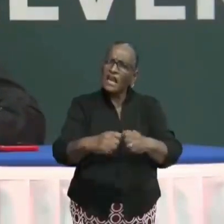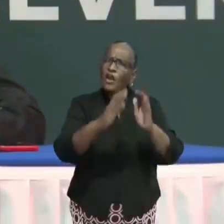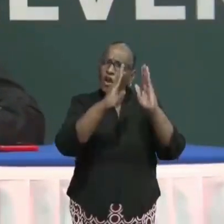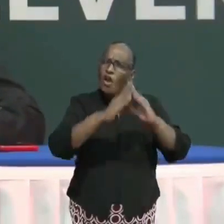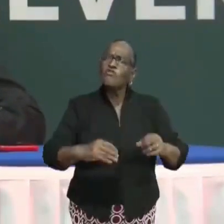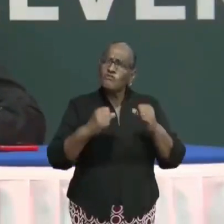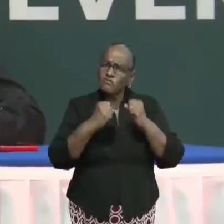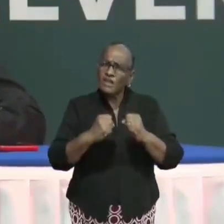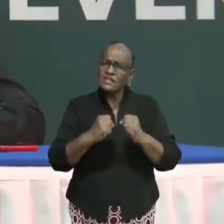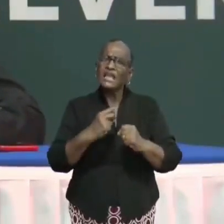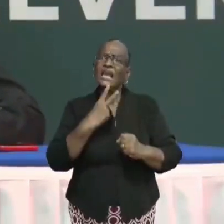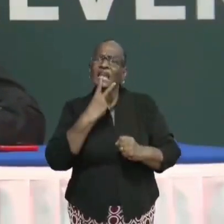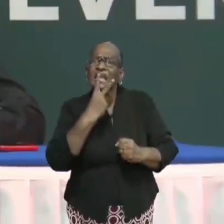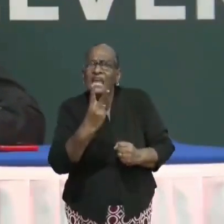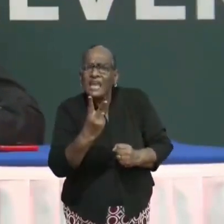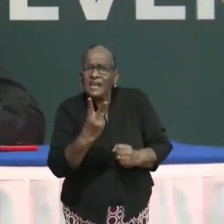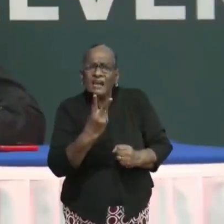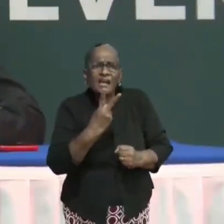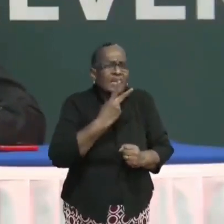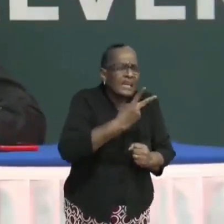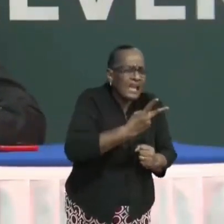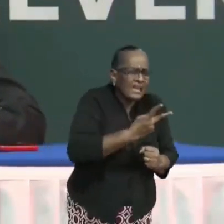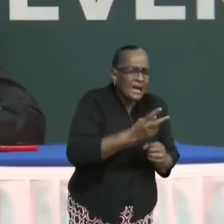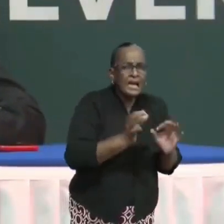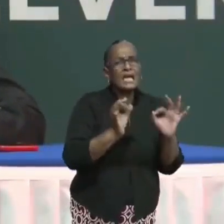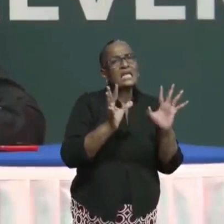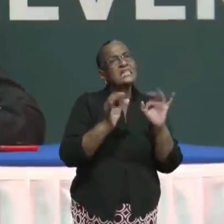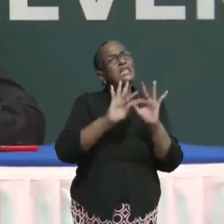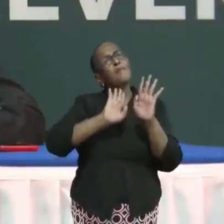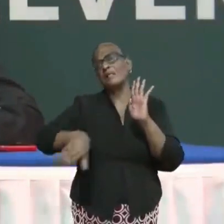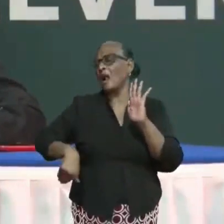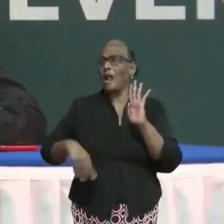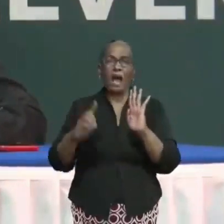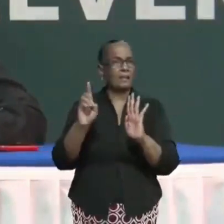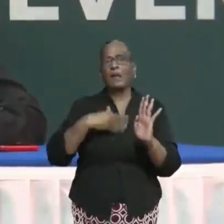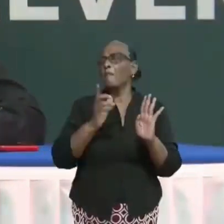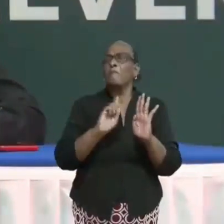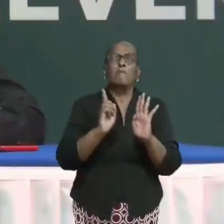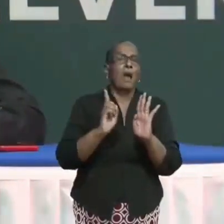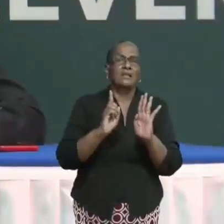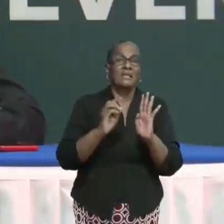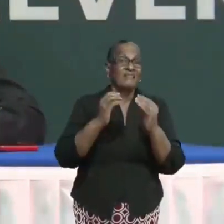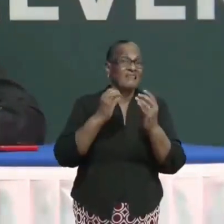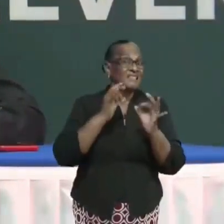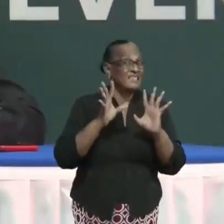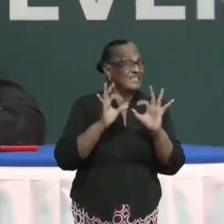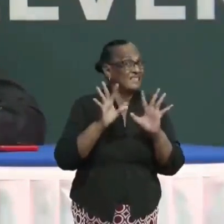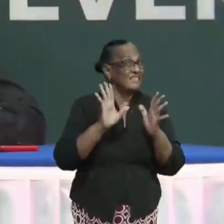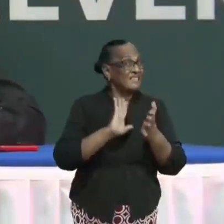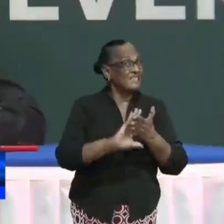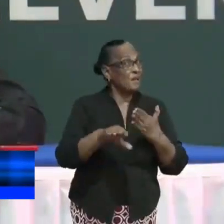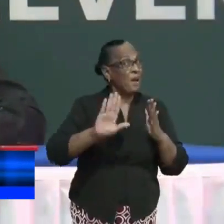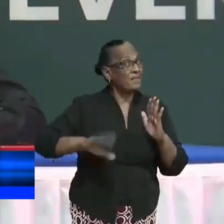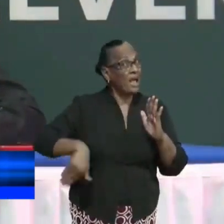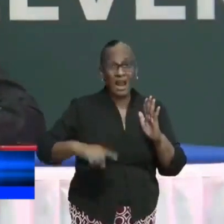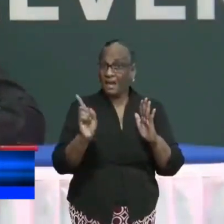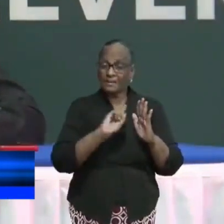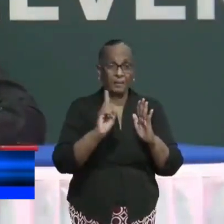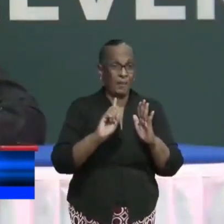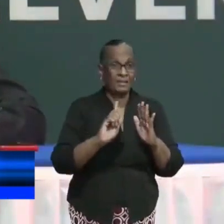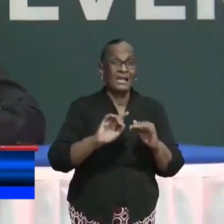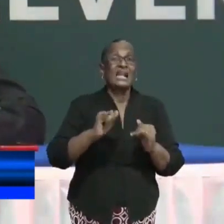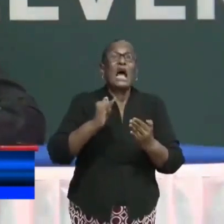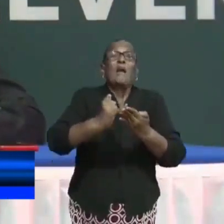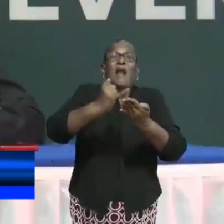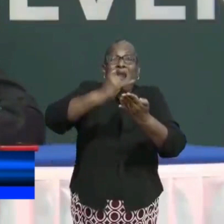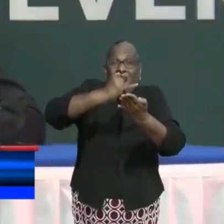huisvesting, fu check if uno lip no wants ma baka. En daarom we do a registratie, ete wan